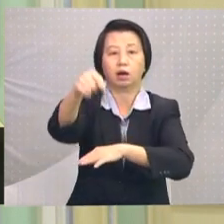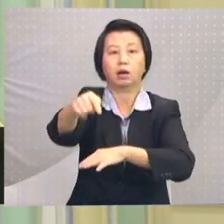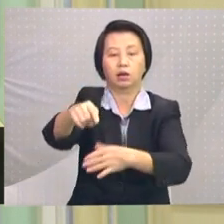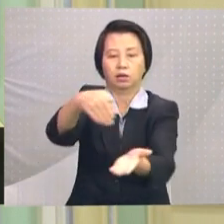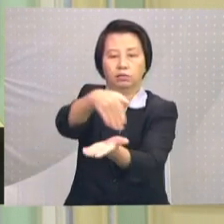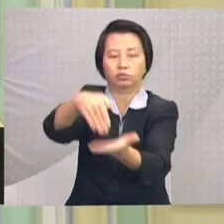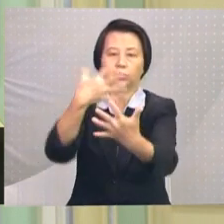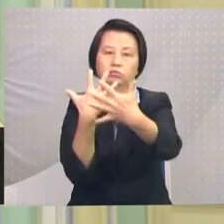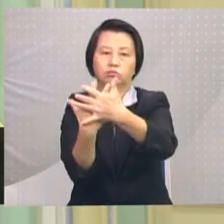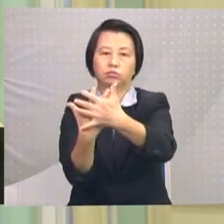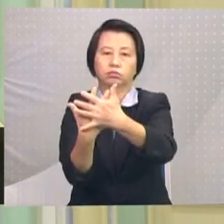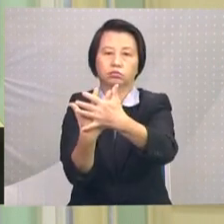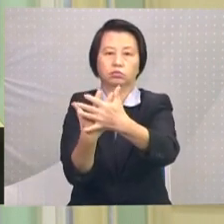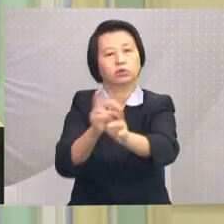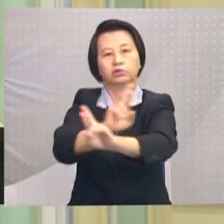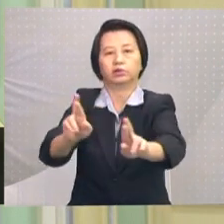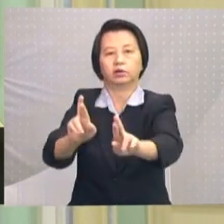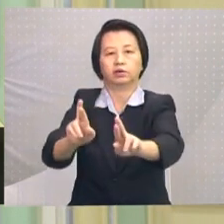pusat Corinthians yang disediakan